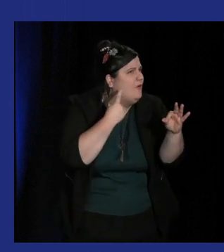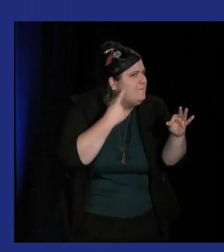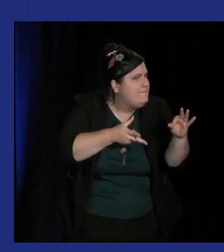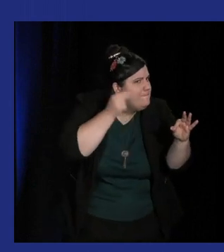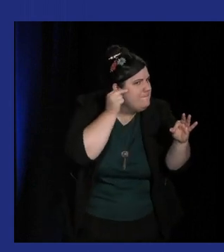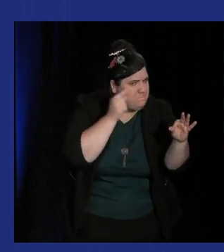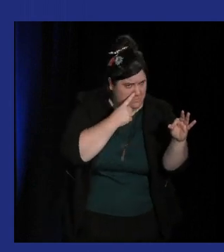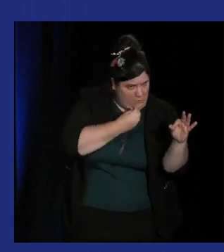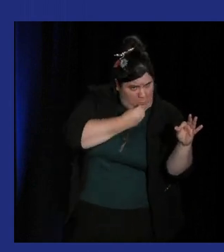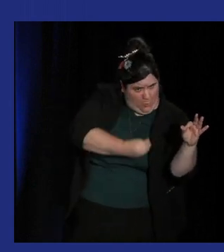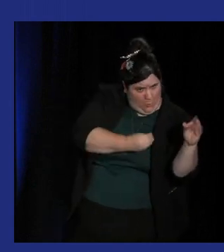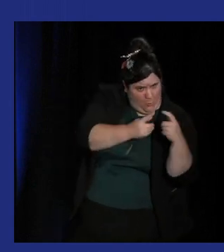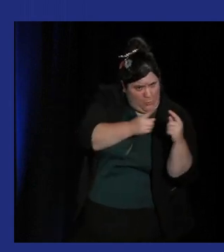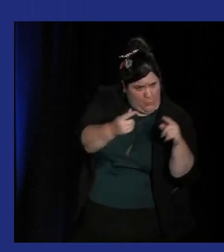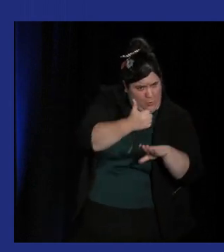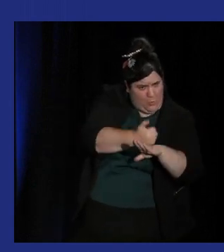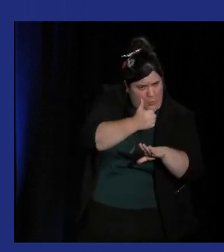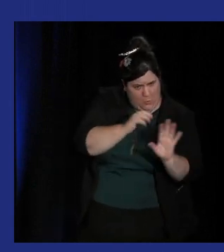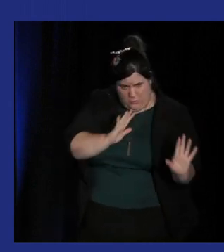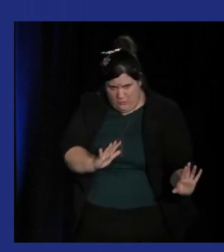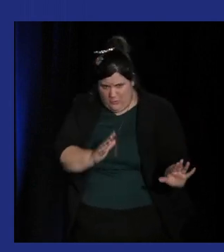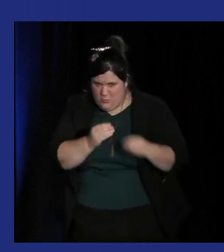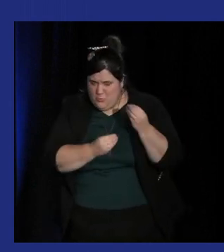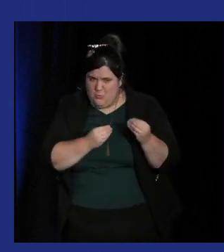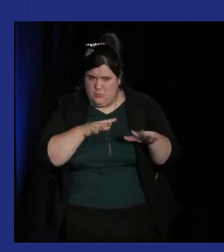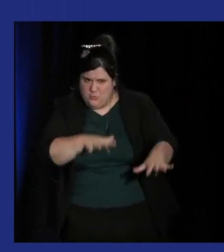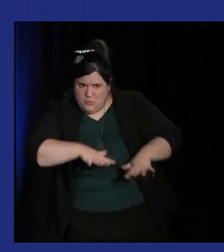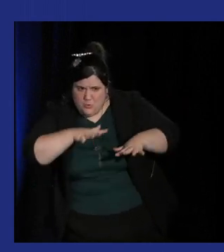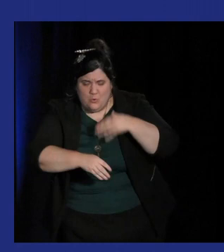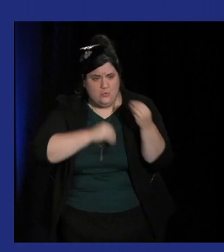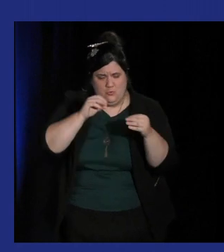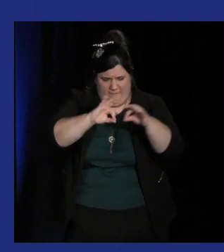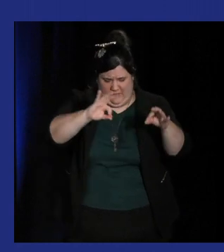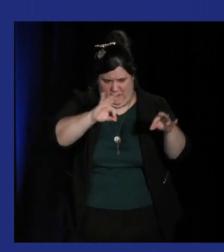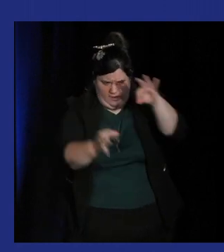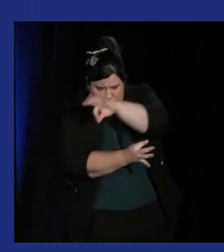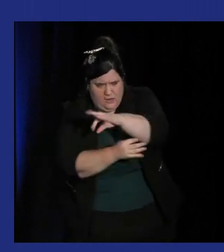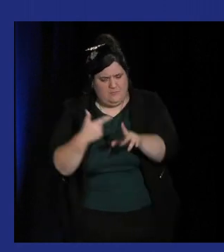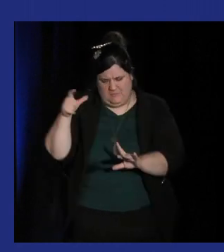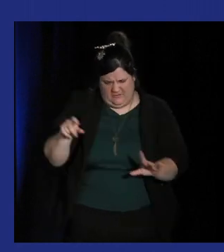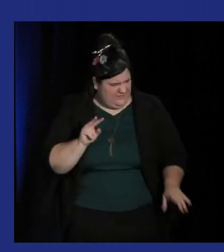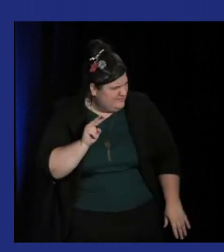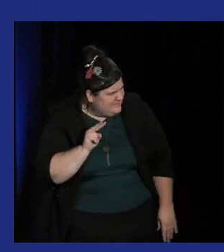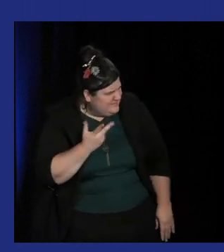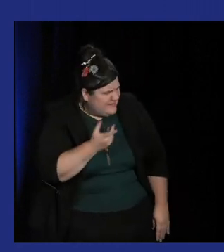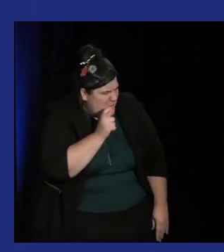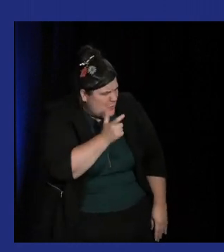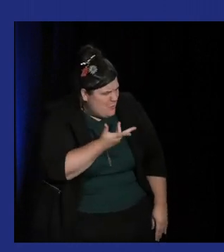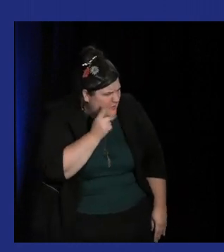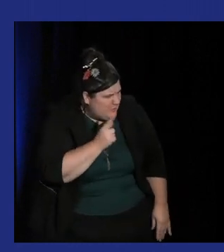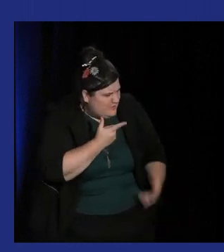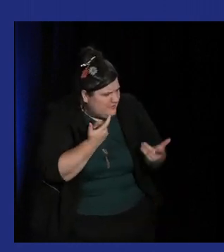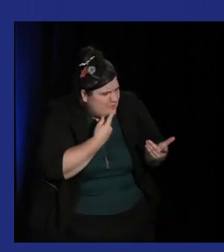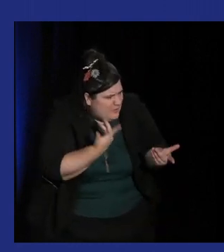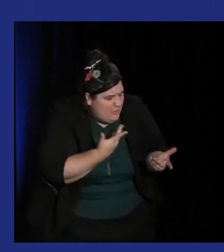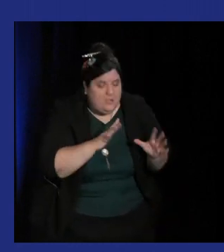on veut retourner une phrase ou si il a dans pour le joueur ça va être un peu confus qui tel mot ou tel mot et donc ça